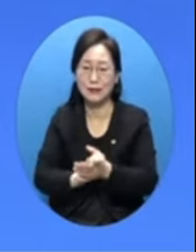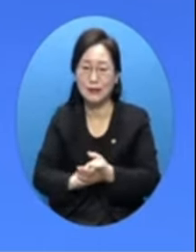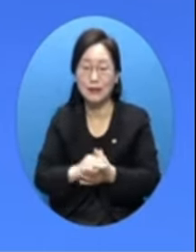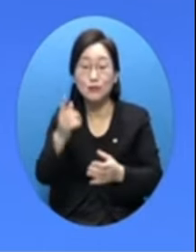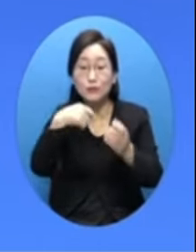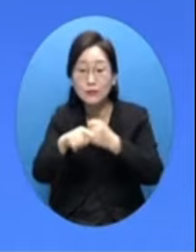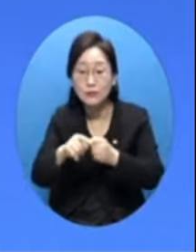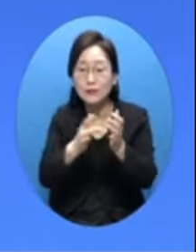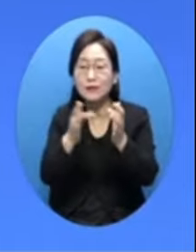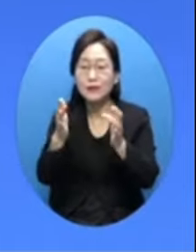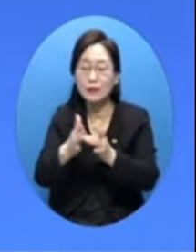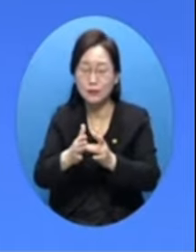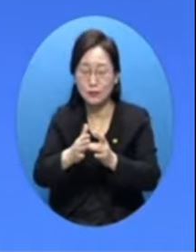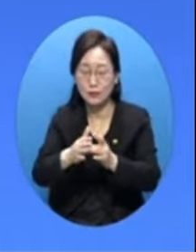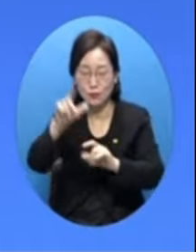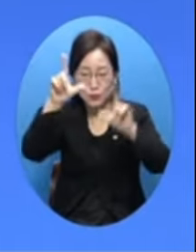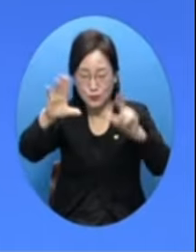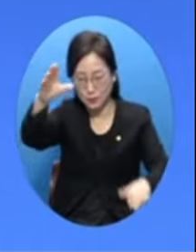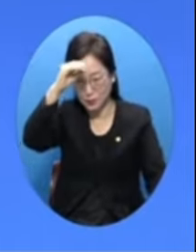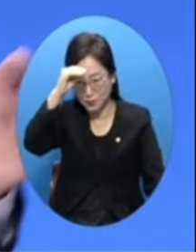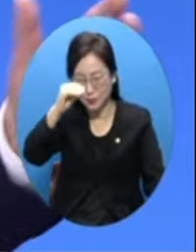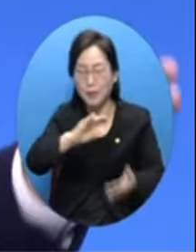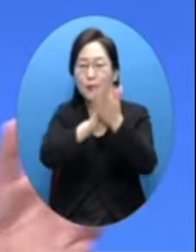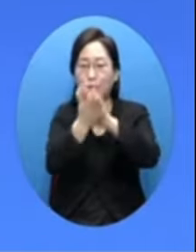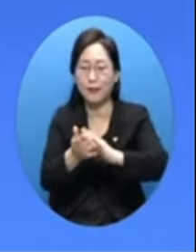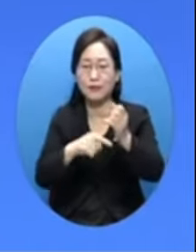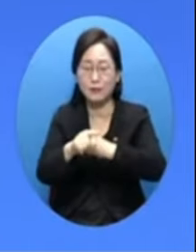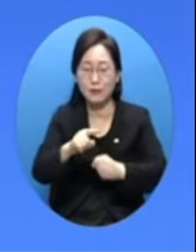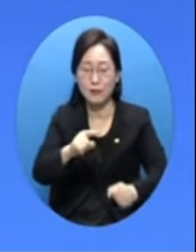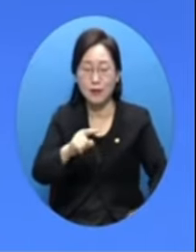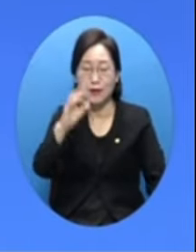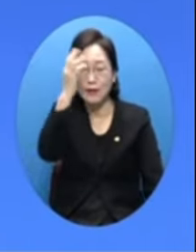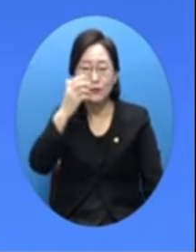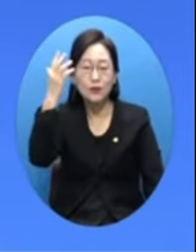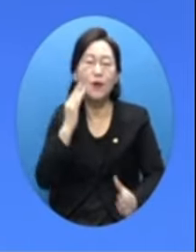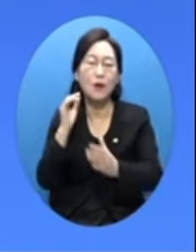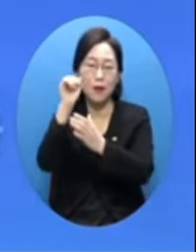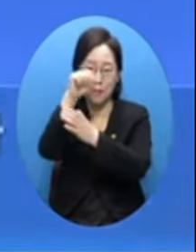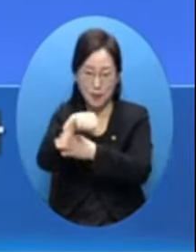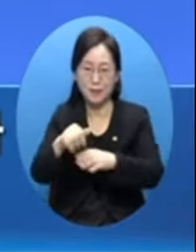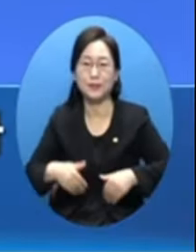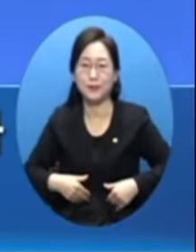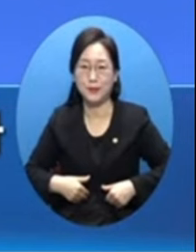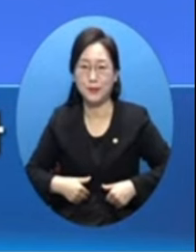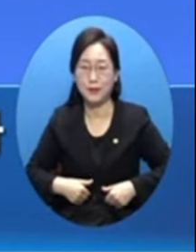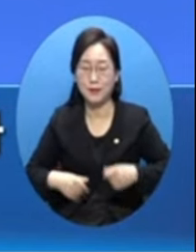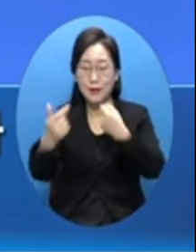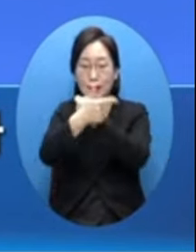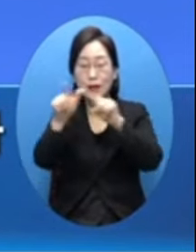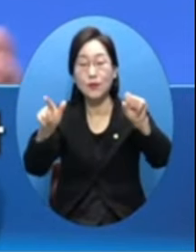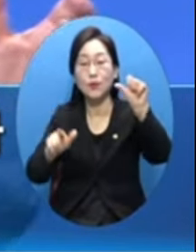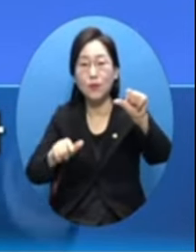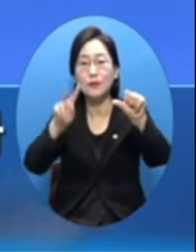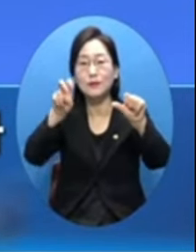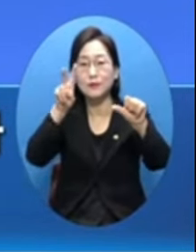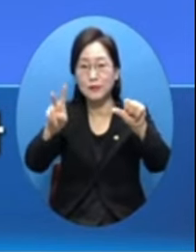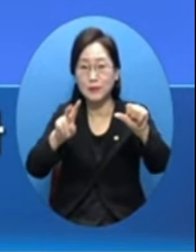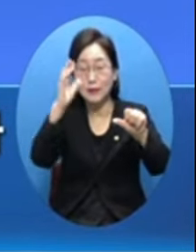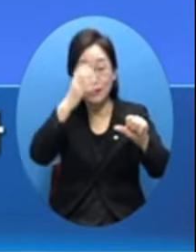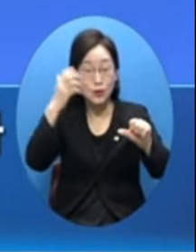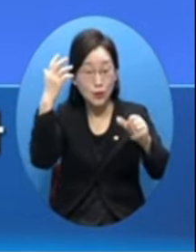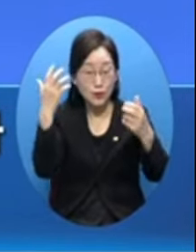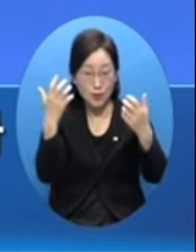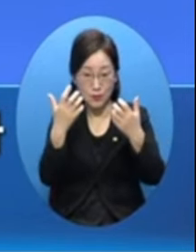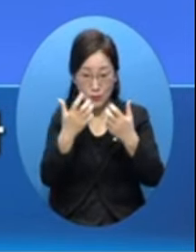예수 모습 닮아 변화되는 것입니다 성의 열매가 맺어지게 되는 것입니다 갈라디아서 5장 22절 23절에 성의 열매를 말씀하고